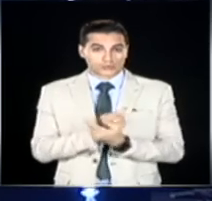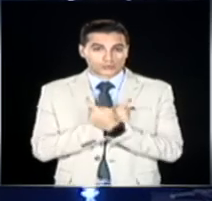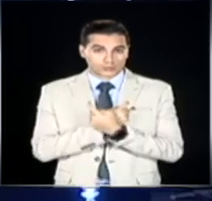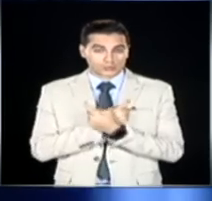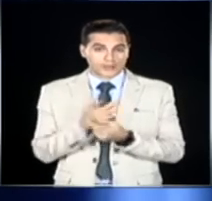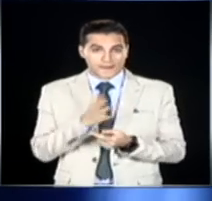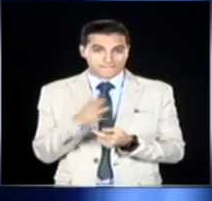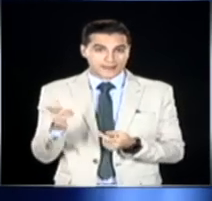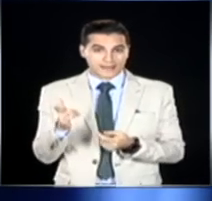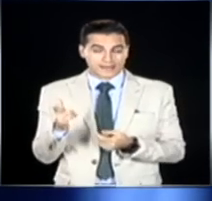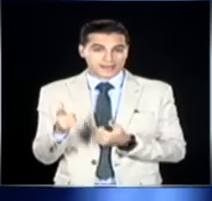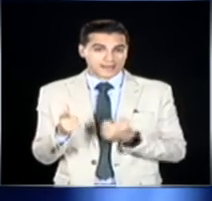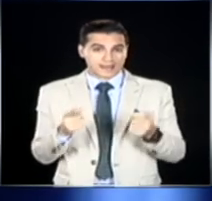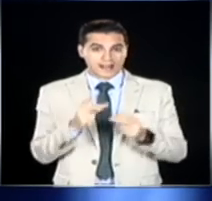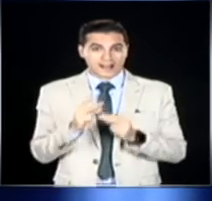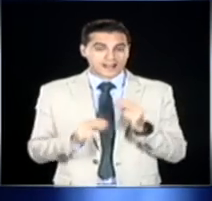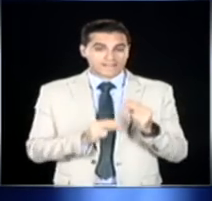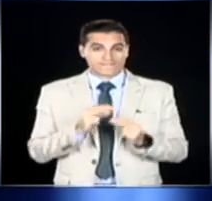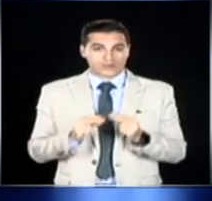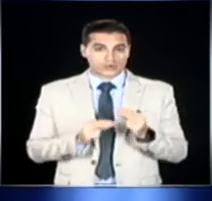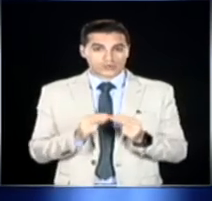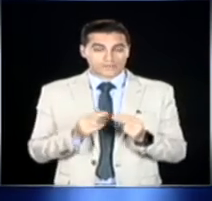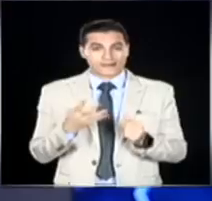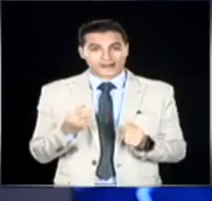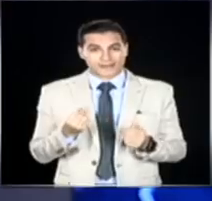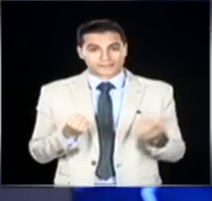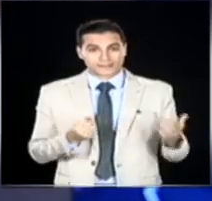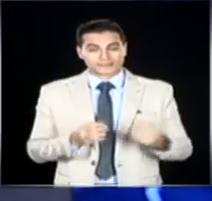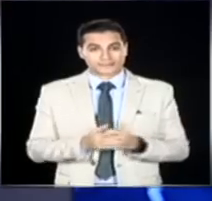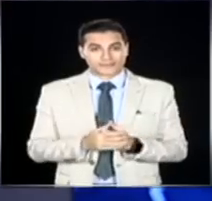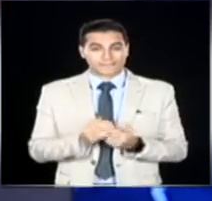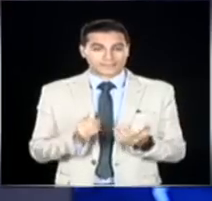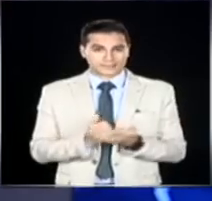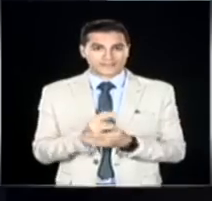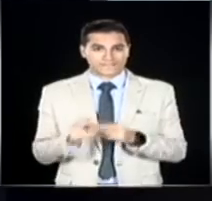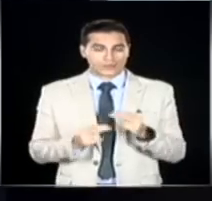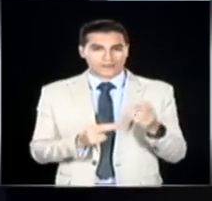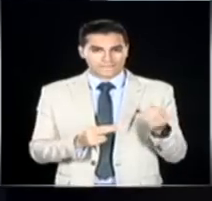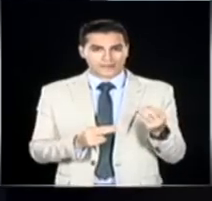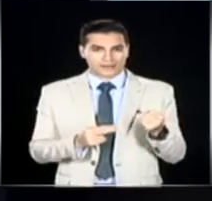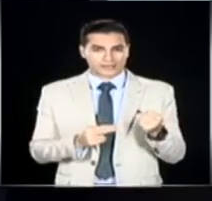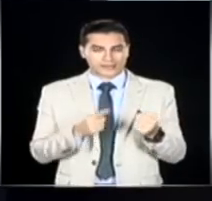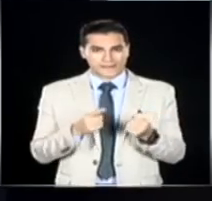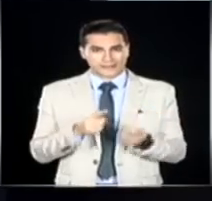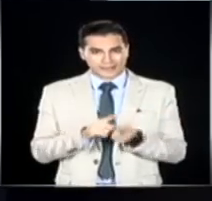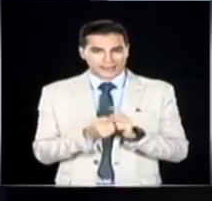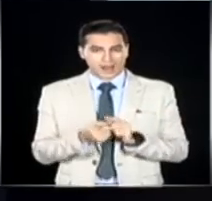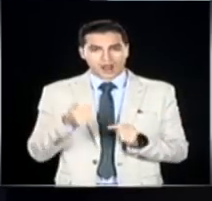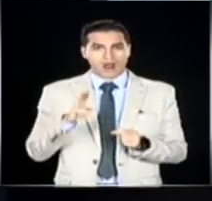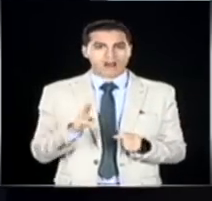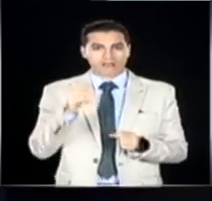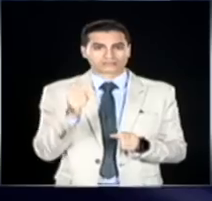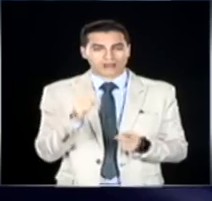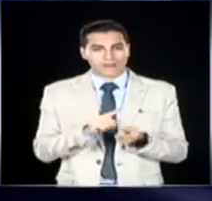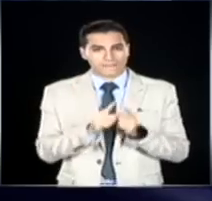ميه شويه الفيوم 40 شويه الفيوم عندنا تغيير اثار نصار رجعت مكان